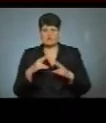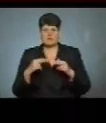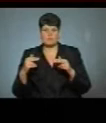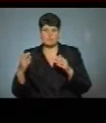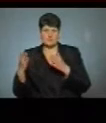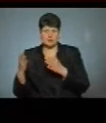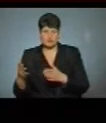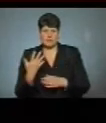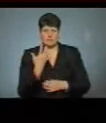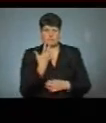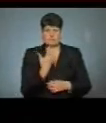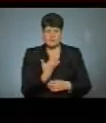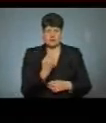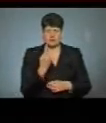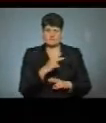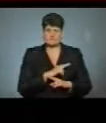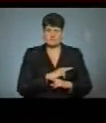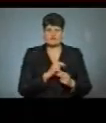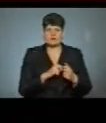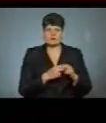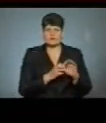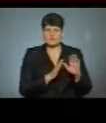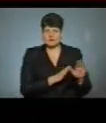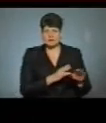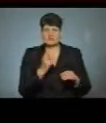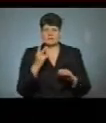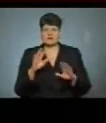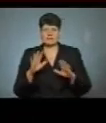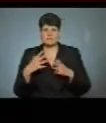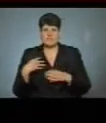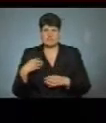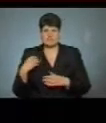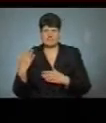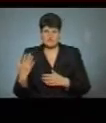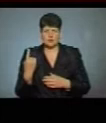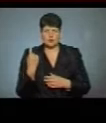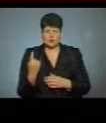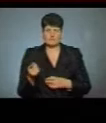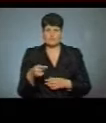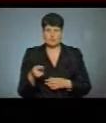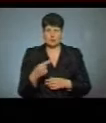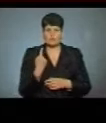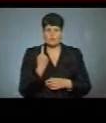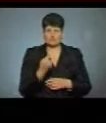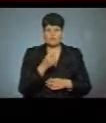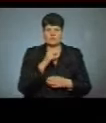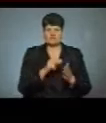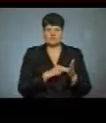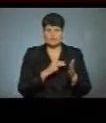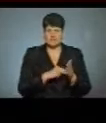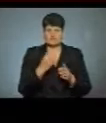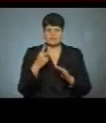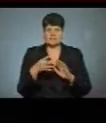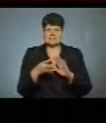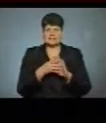Дніпропетровській, 5 випадків, один з них летальний в Івано-Франківській, 2 випадки в Львівській, один у Тернопільській, один у Черкаській та